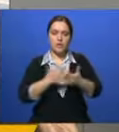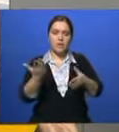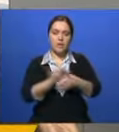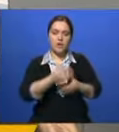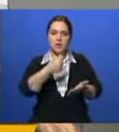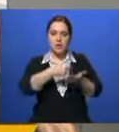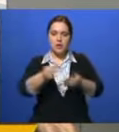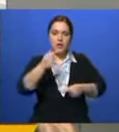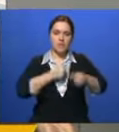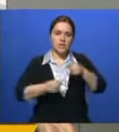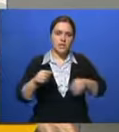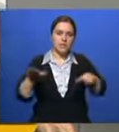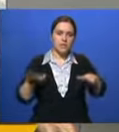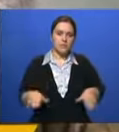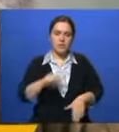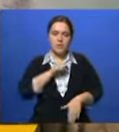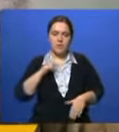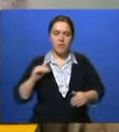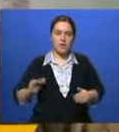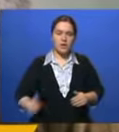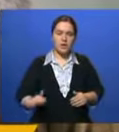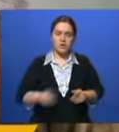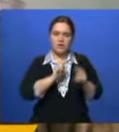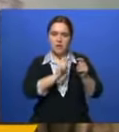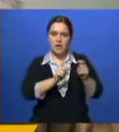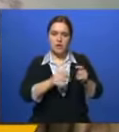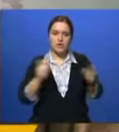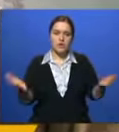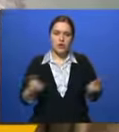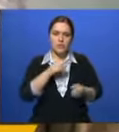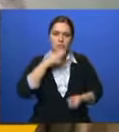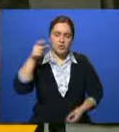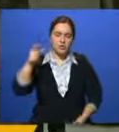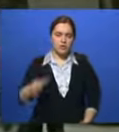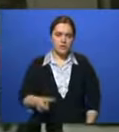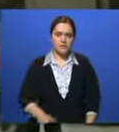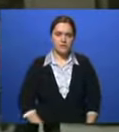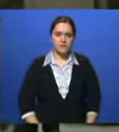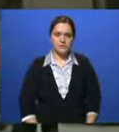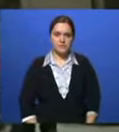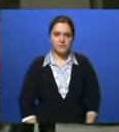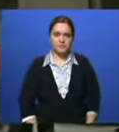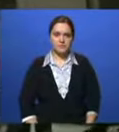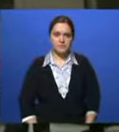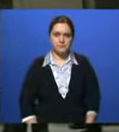местные предприниматели. С его помощью спасли уже десятки человеческих жизней. Вячеслав Фетлугин, Дмитрий Пыхтин, Усть-Каменогорск.